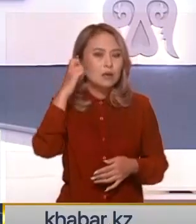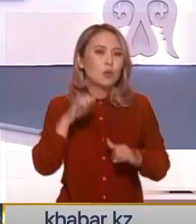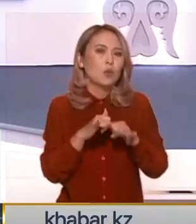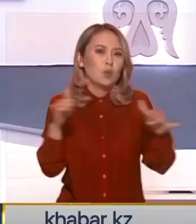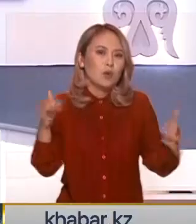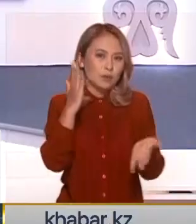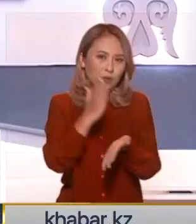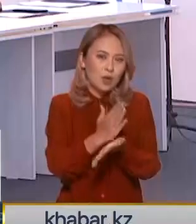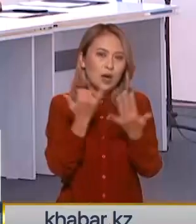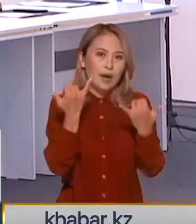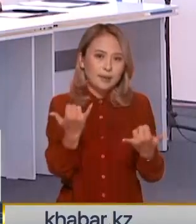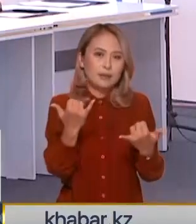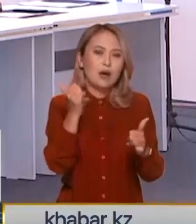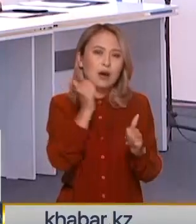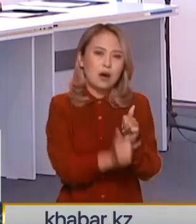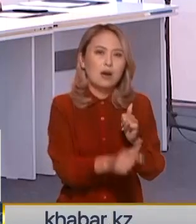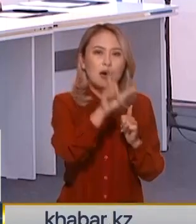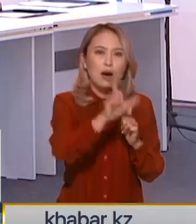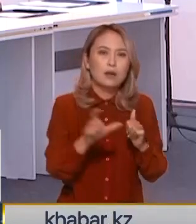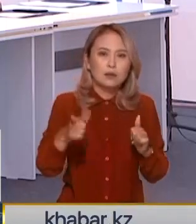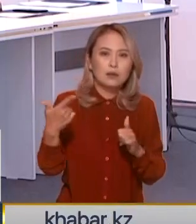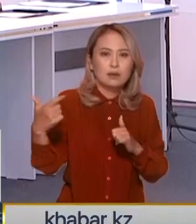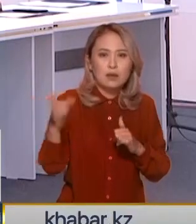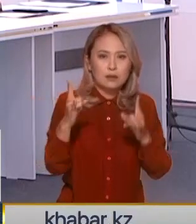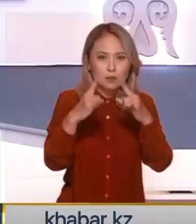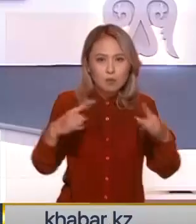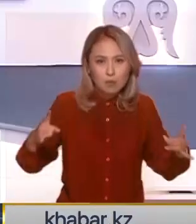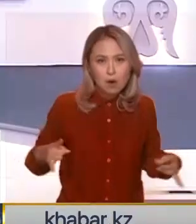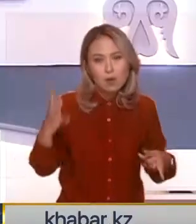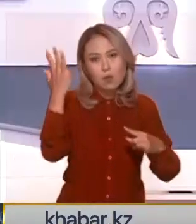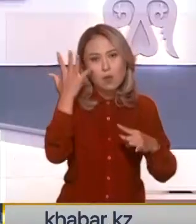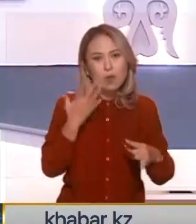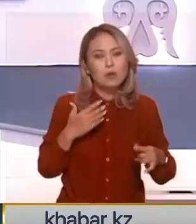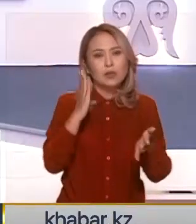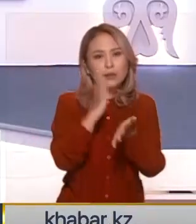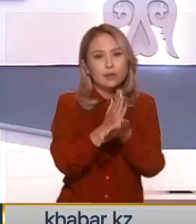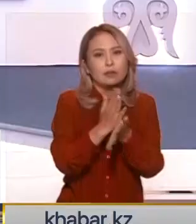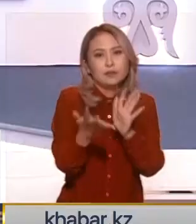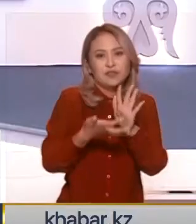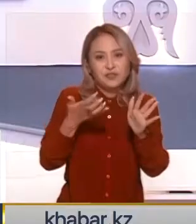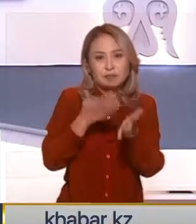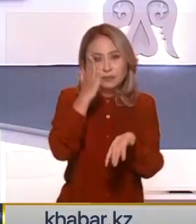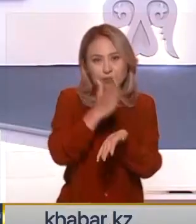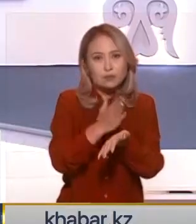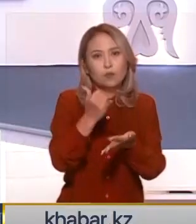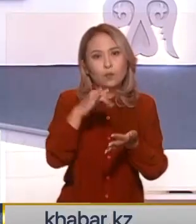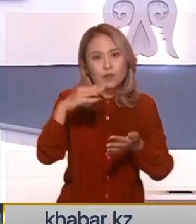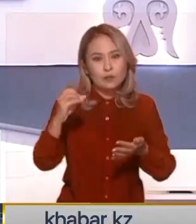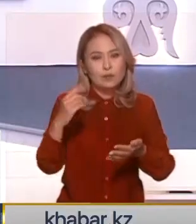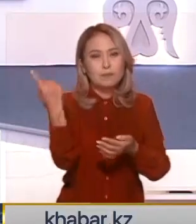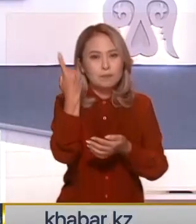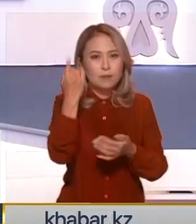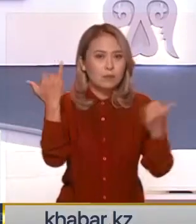бар. Бірақ та қазір әр адам келіп газ баллонын өздерін толтырған кезде кемшілігі табылса, ол уже